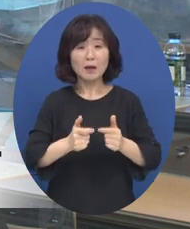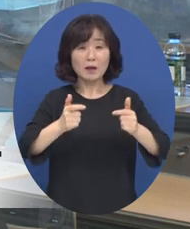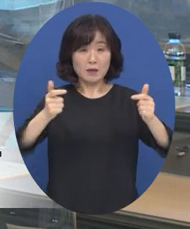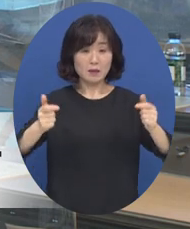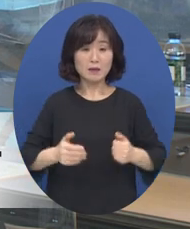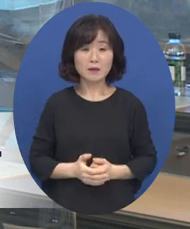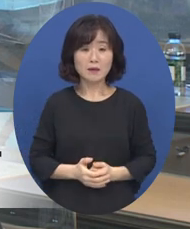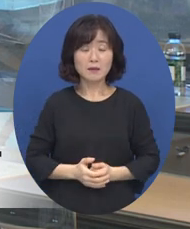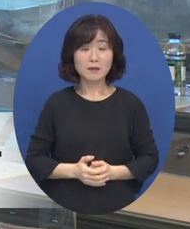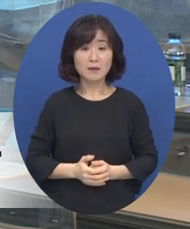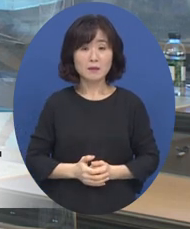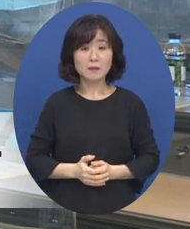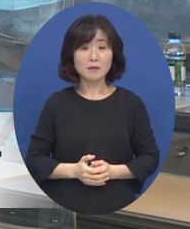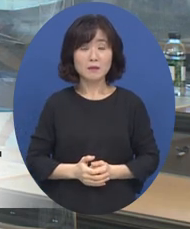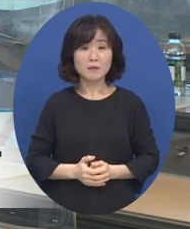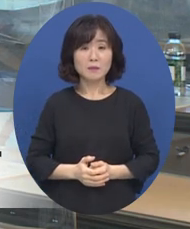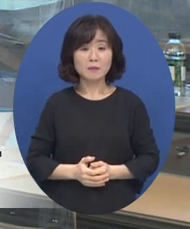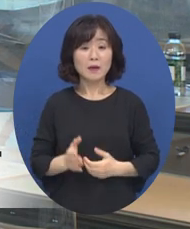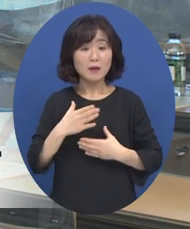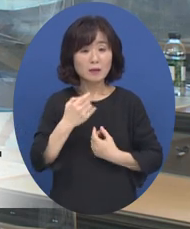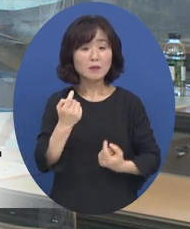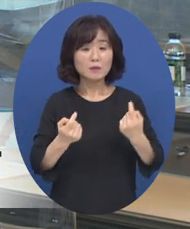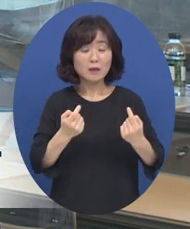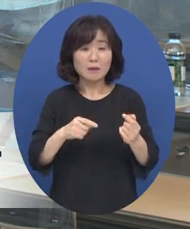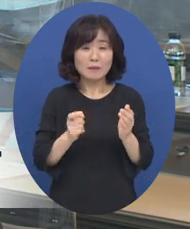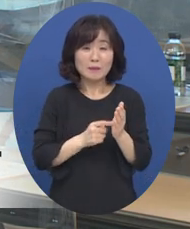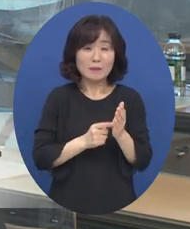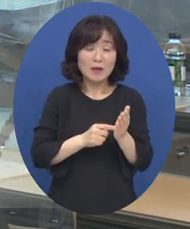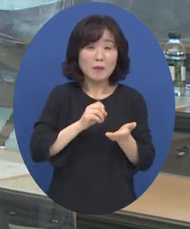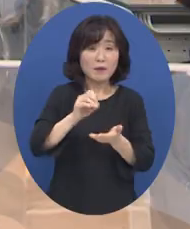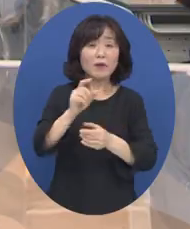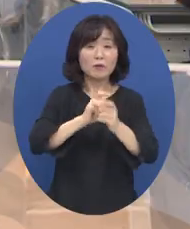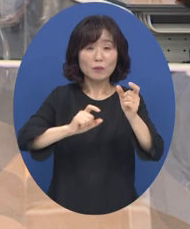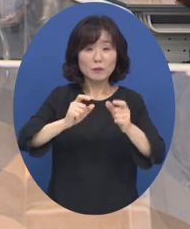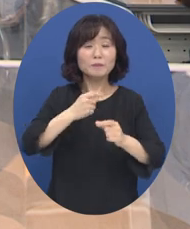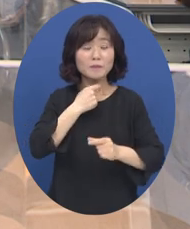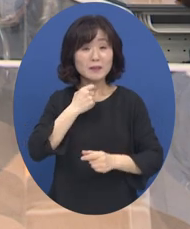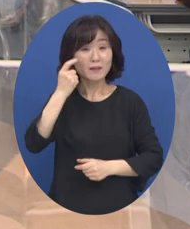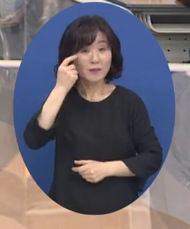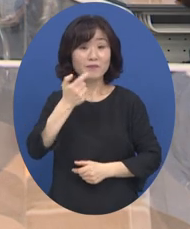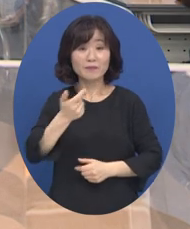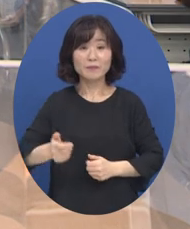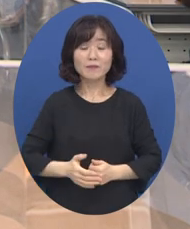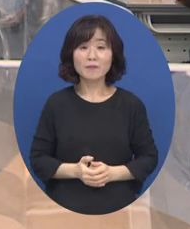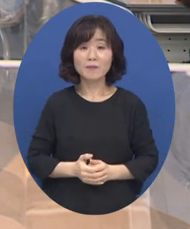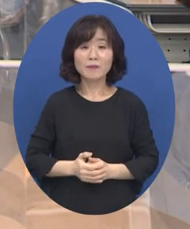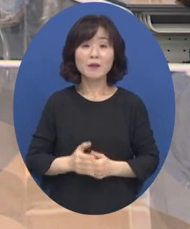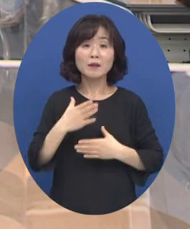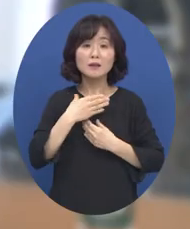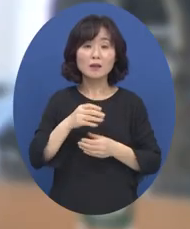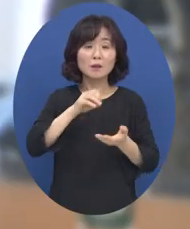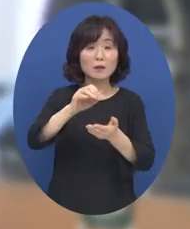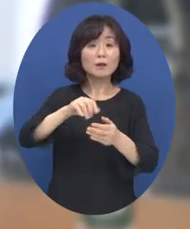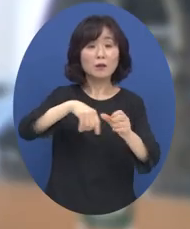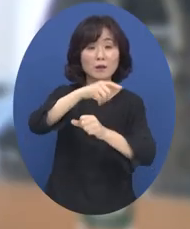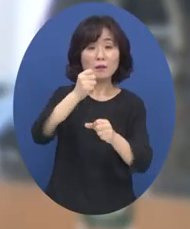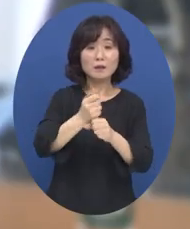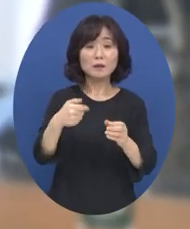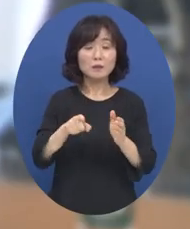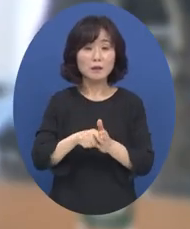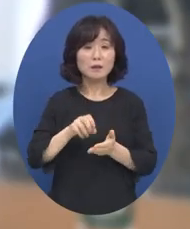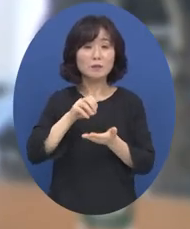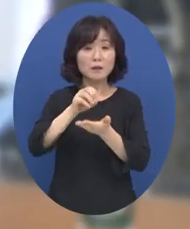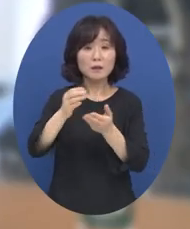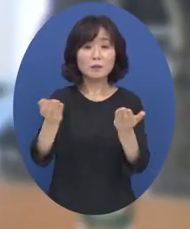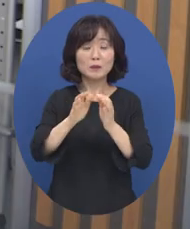안 전보다는 더 하나라도 더 여겼던 생각을 버리지 있죠 경기도는 안전한 배달 환경을 만들기 위해 배달